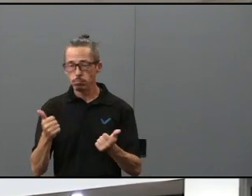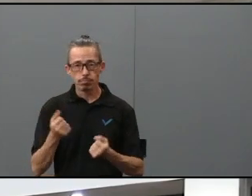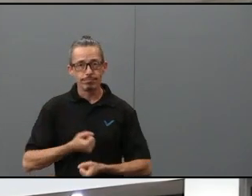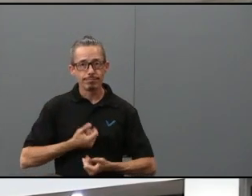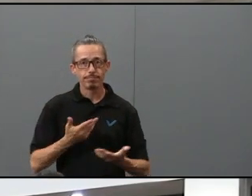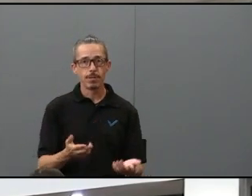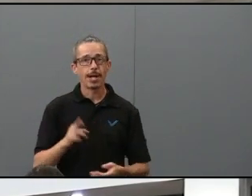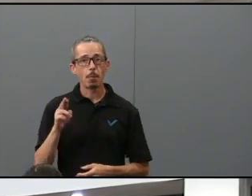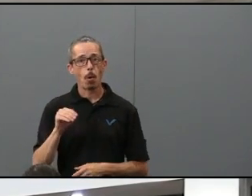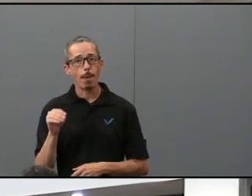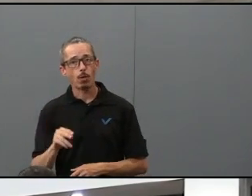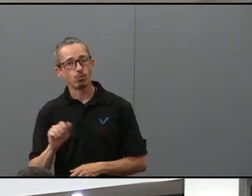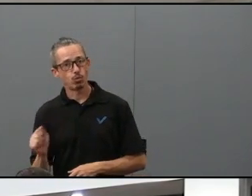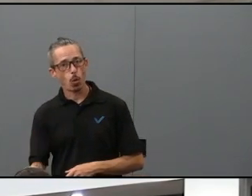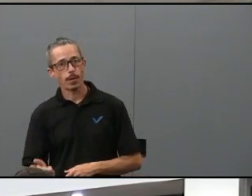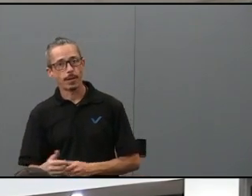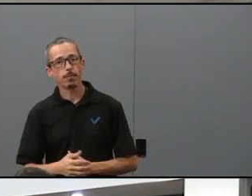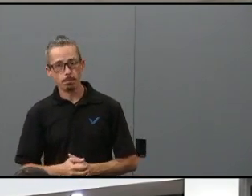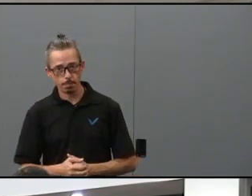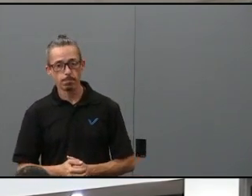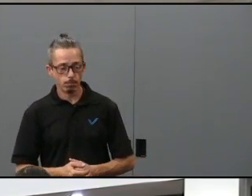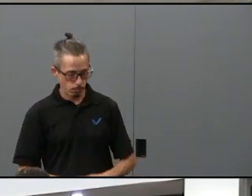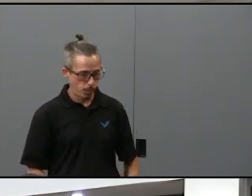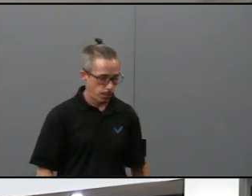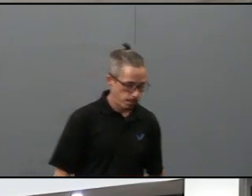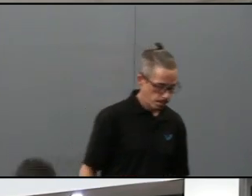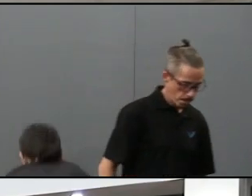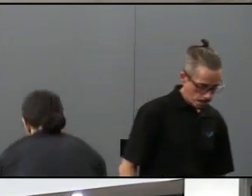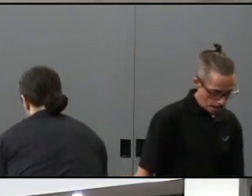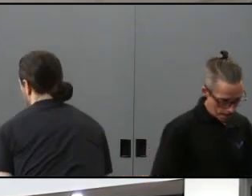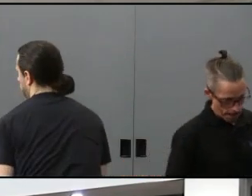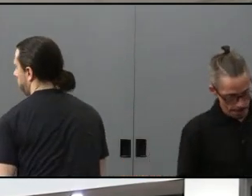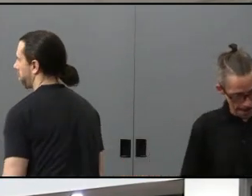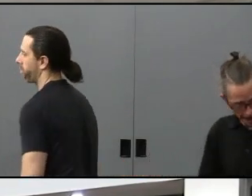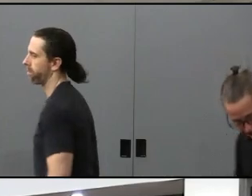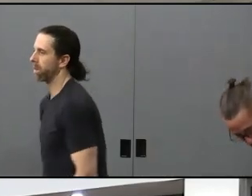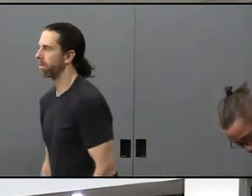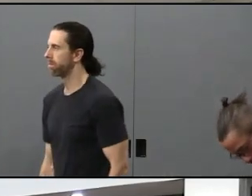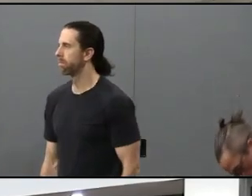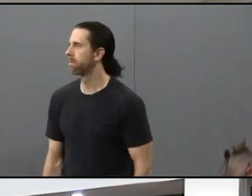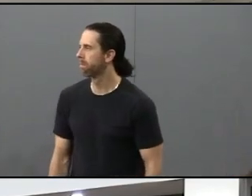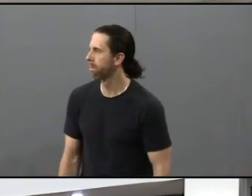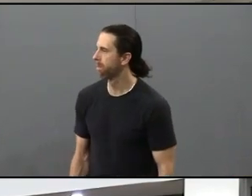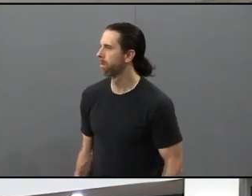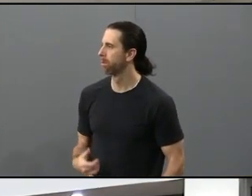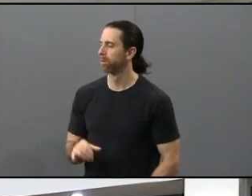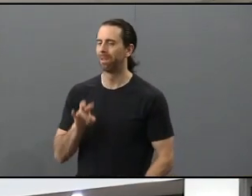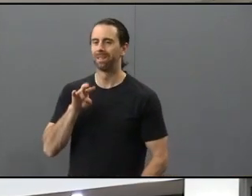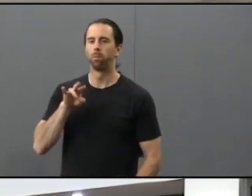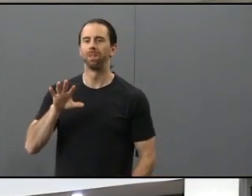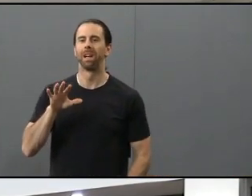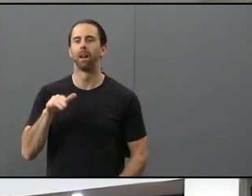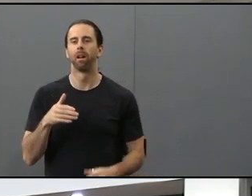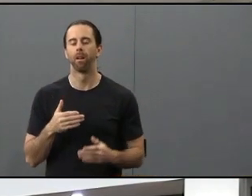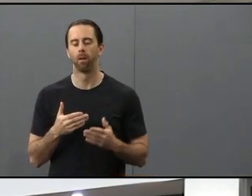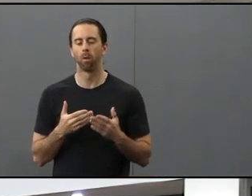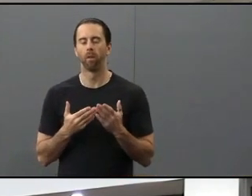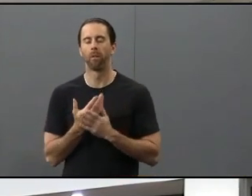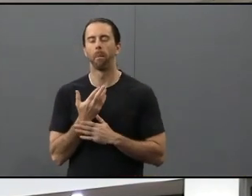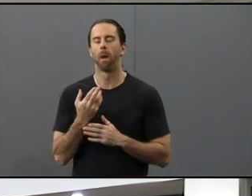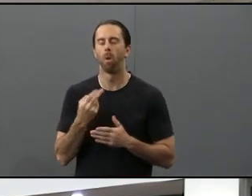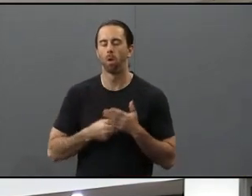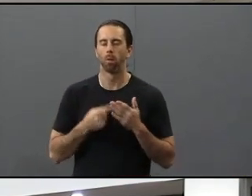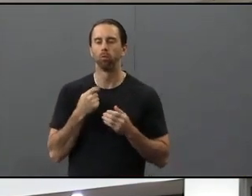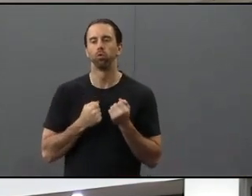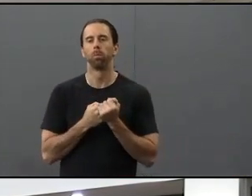dit je second merci beaucoup ça il faut que je continue ok 7.5 renouvellement de contrat support du